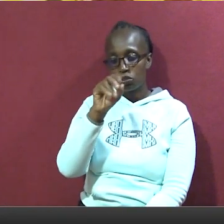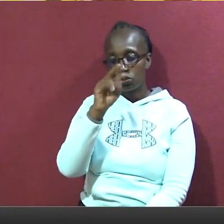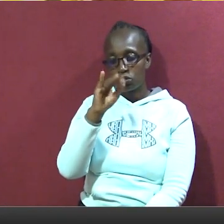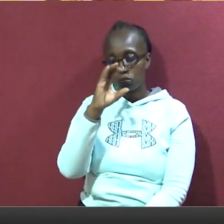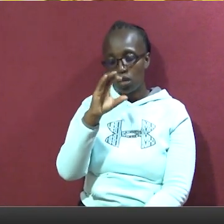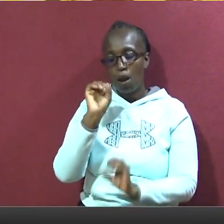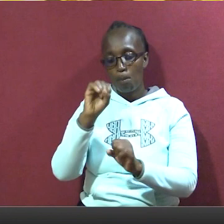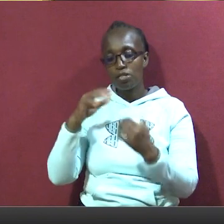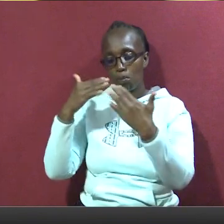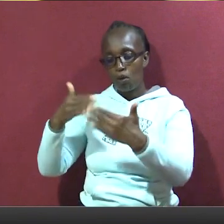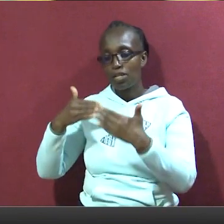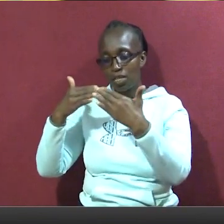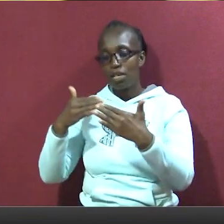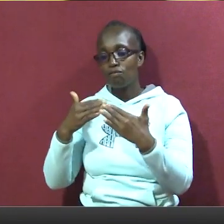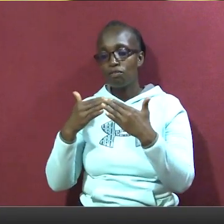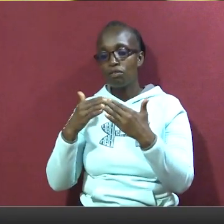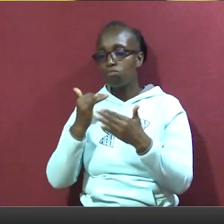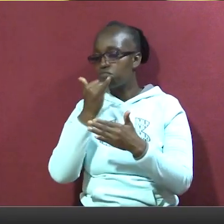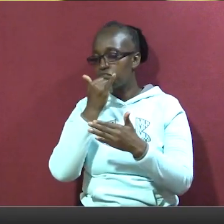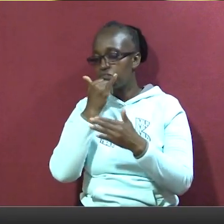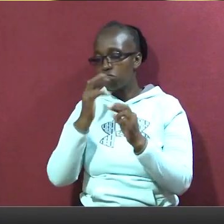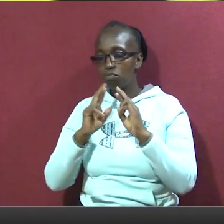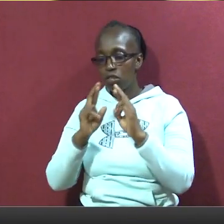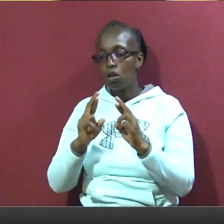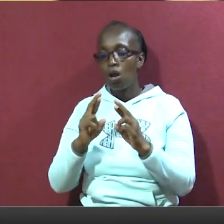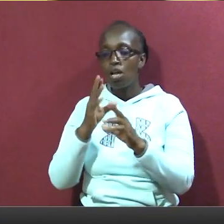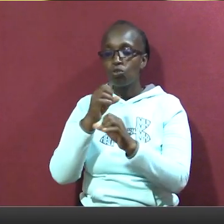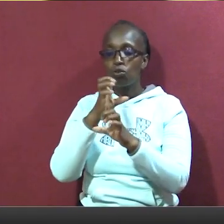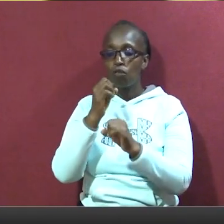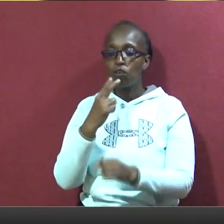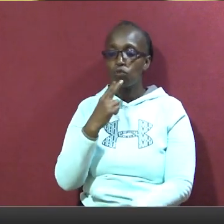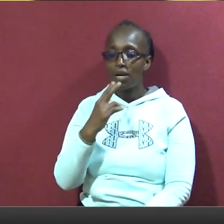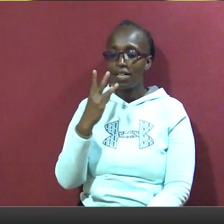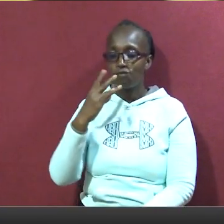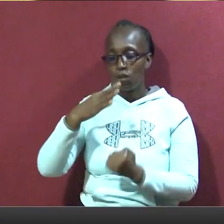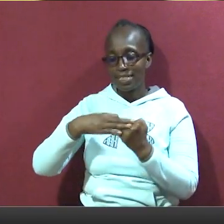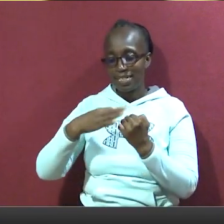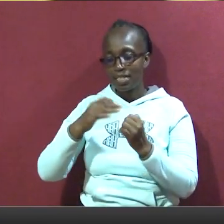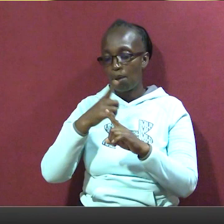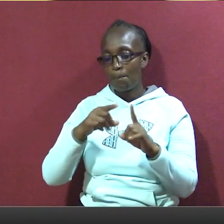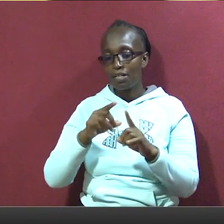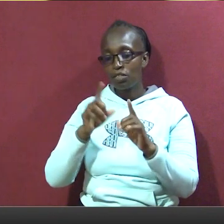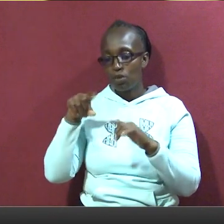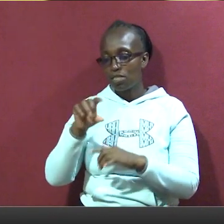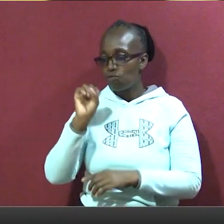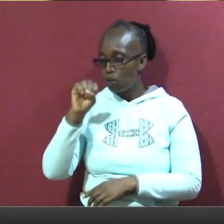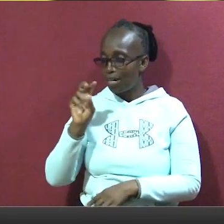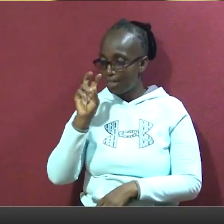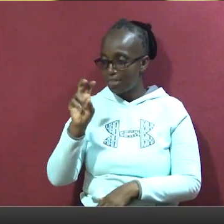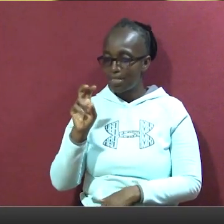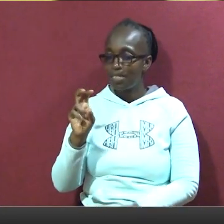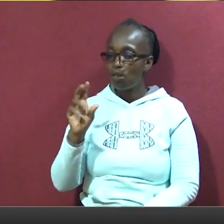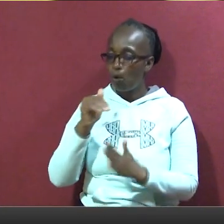us the long results. We have 248, and the media, you are witness. You can see all